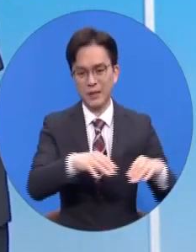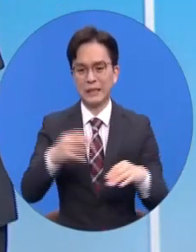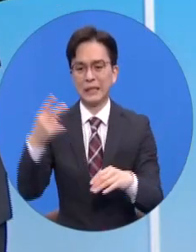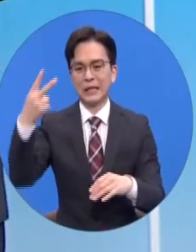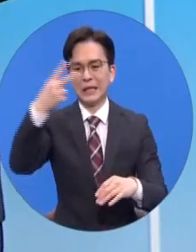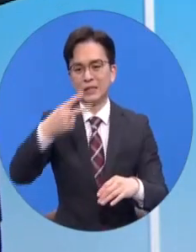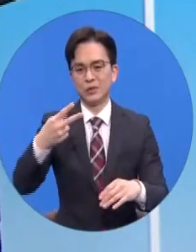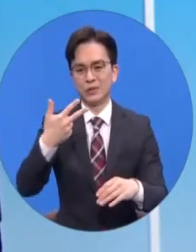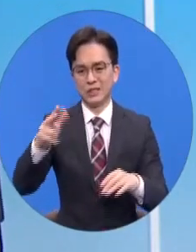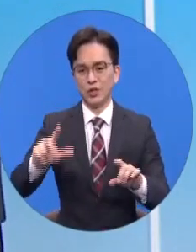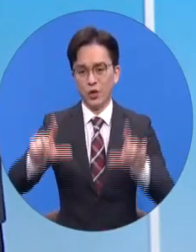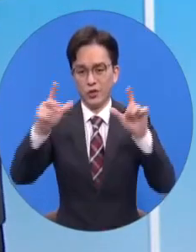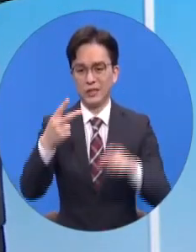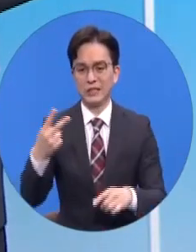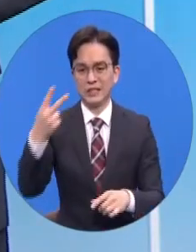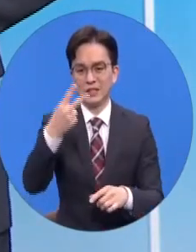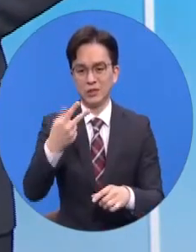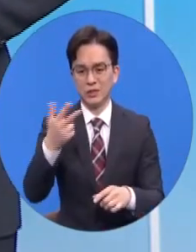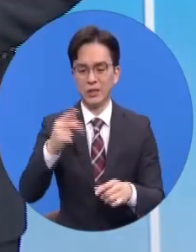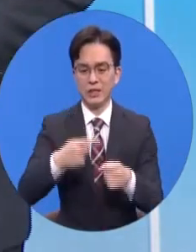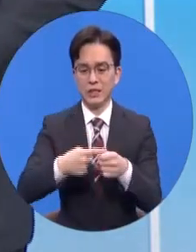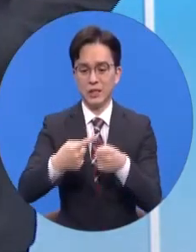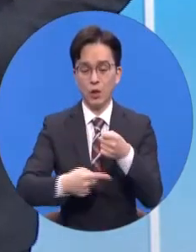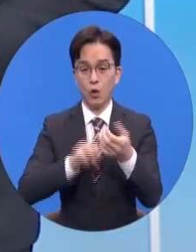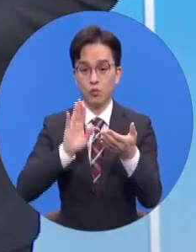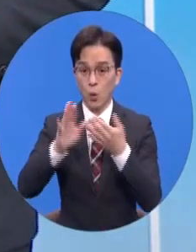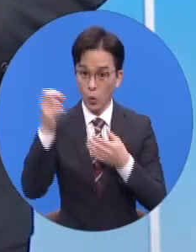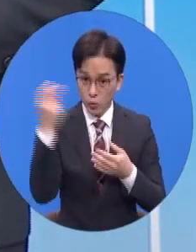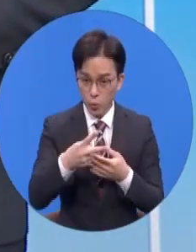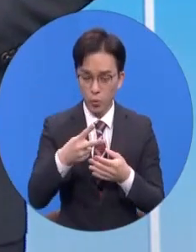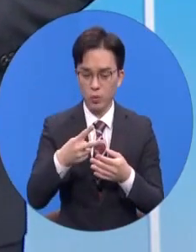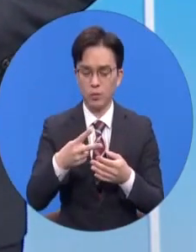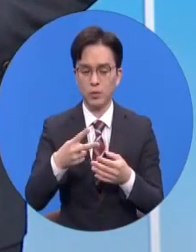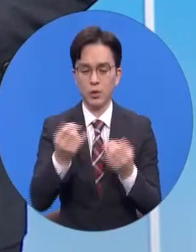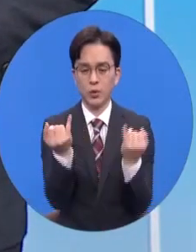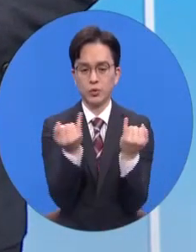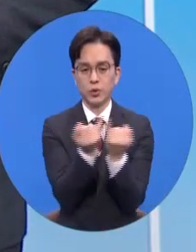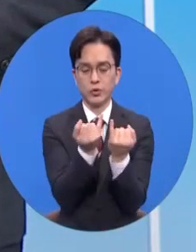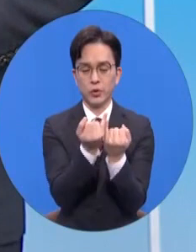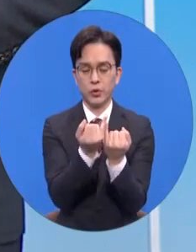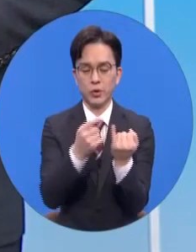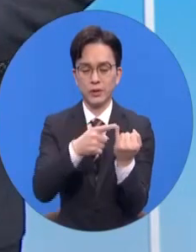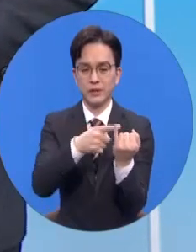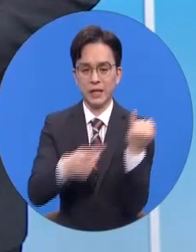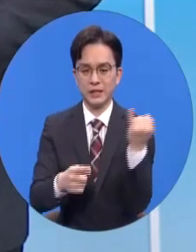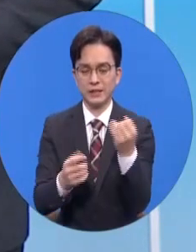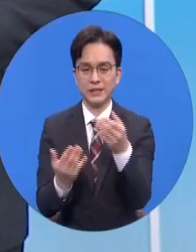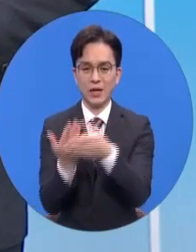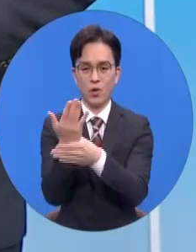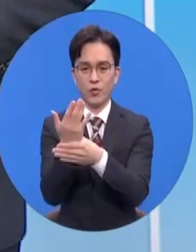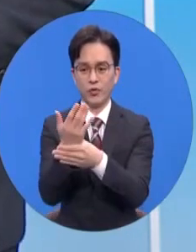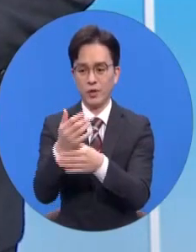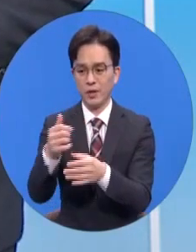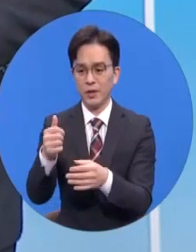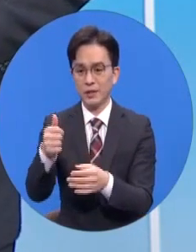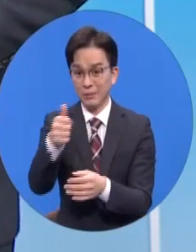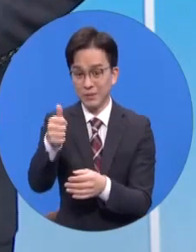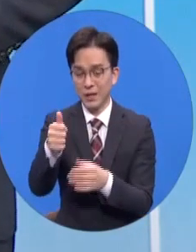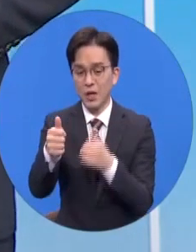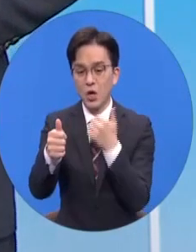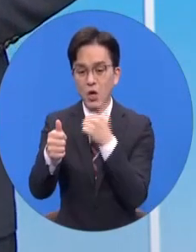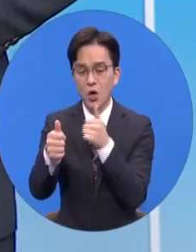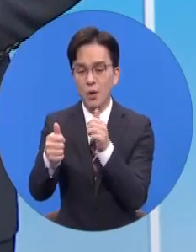2007년에 1년 뒤에 발생한 또 다른 여성 살인사건 의 변호를 맡았던